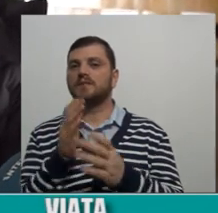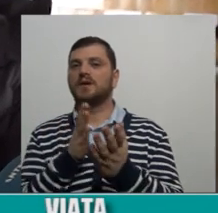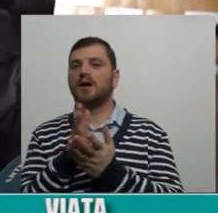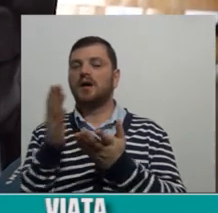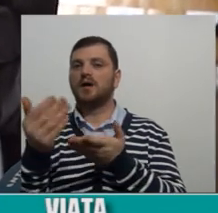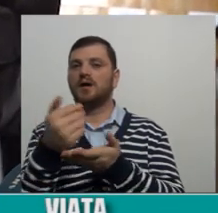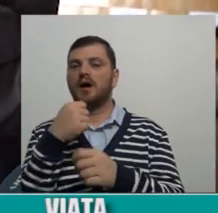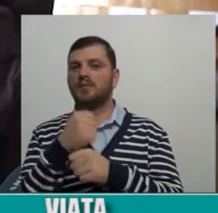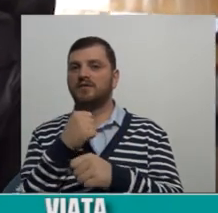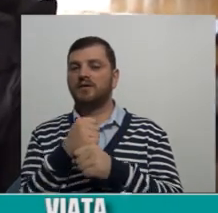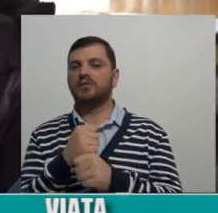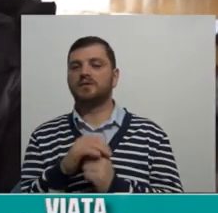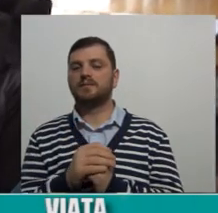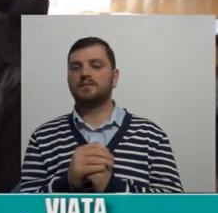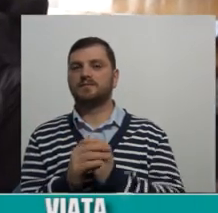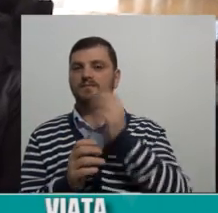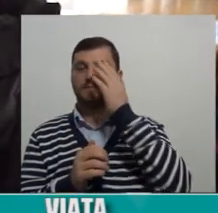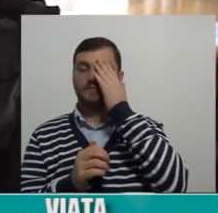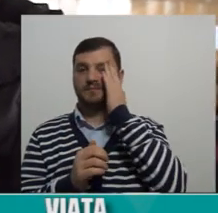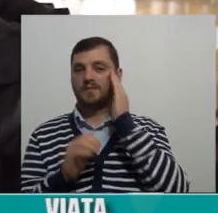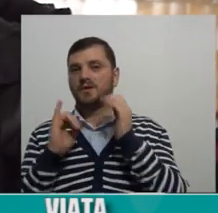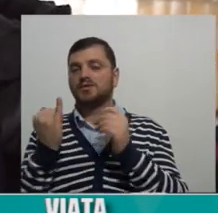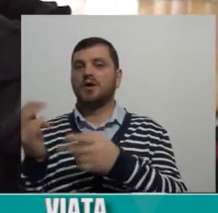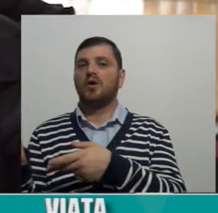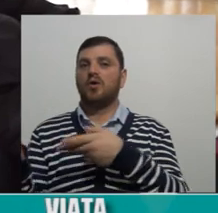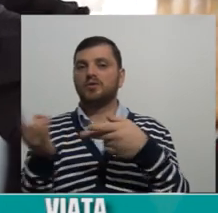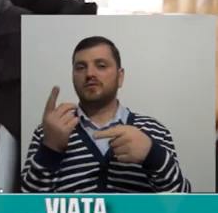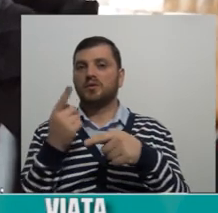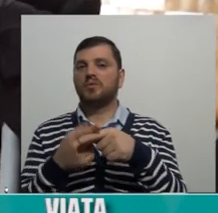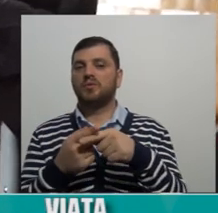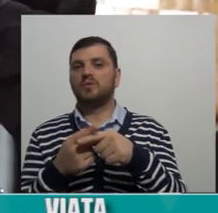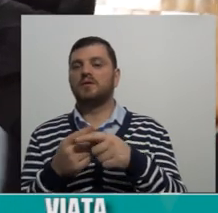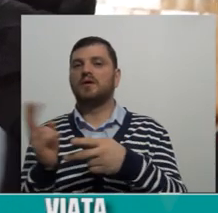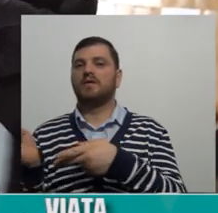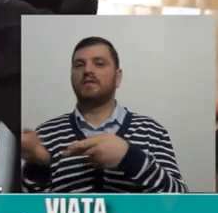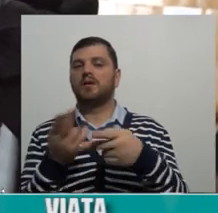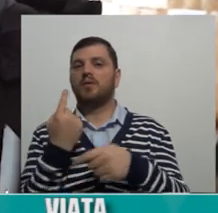zile le-am strâns, le-am făcut și